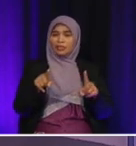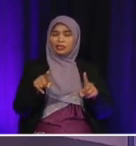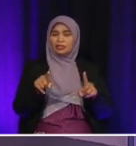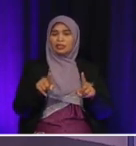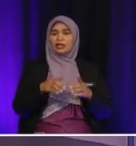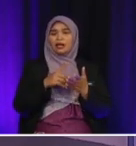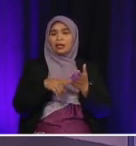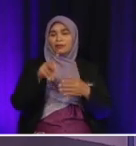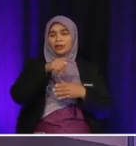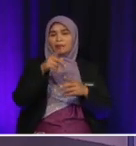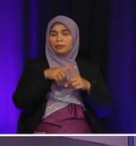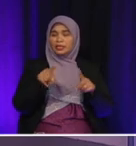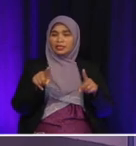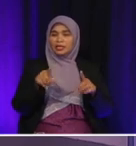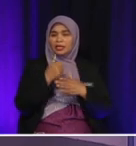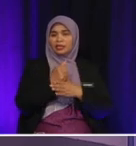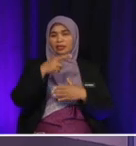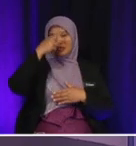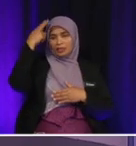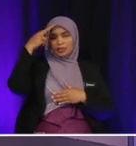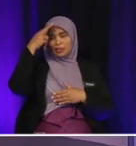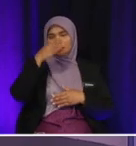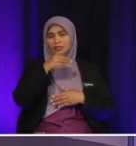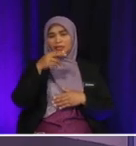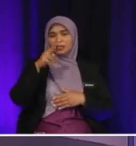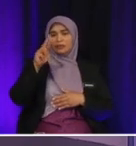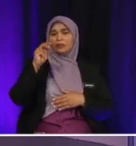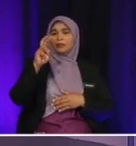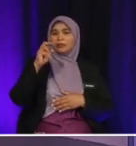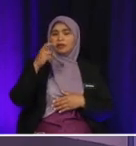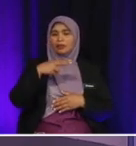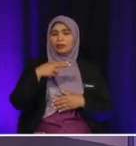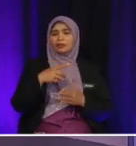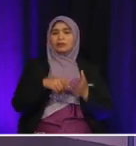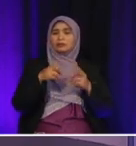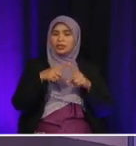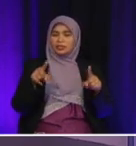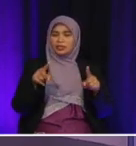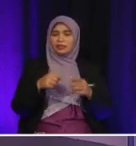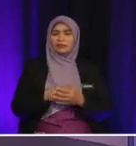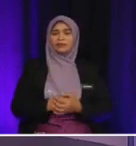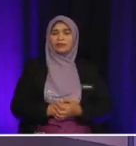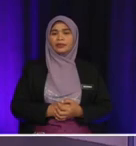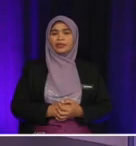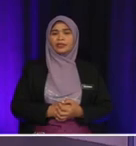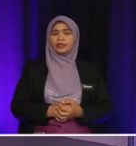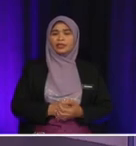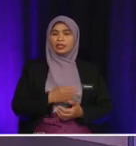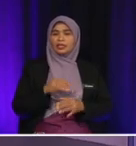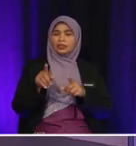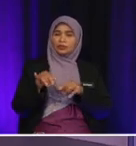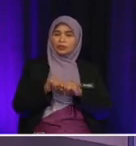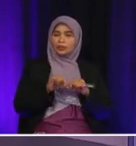perbezaan antara Haji dan umrah perbezaan korban dan akikah ya boleh juga ditanya dan juga